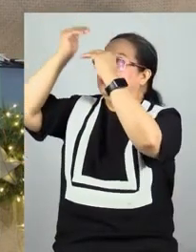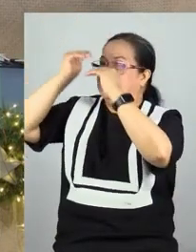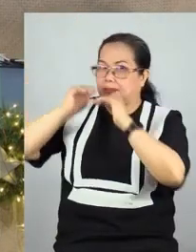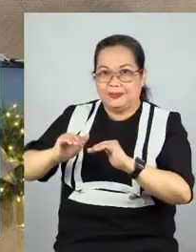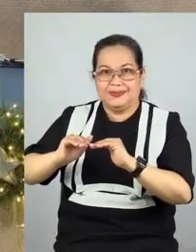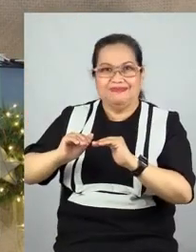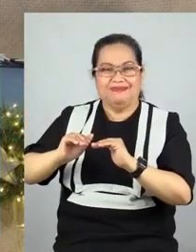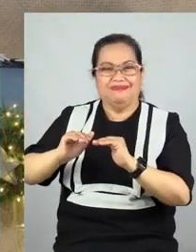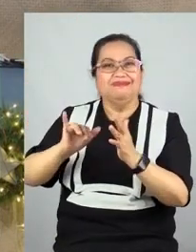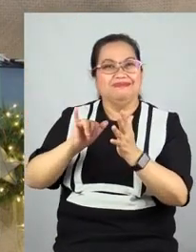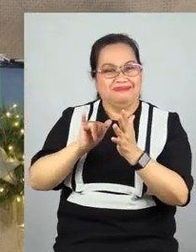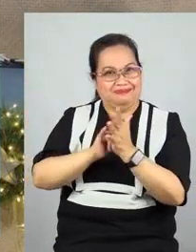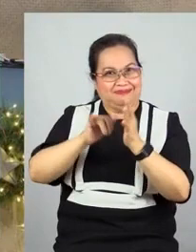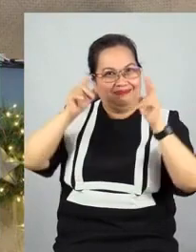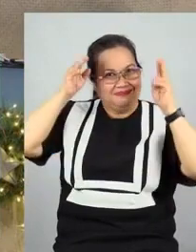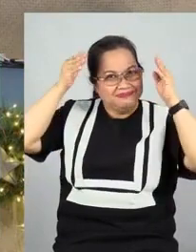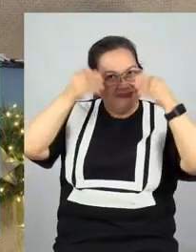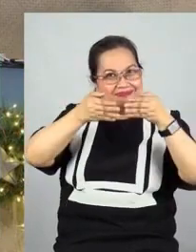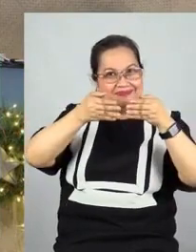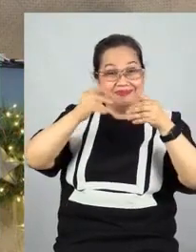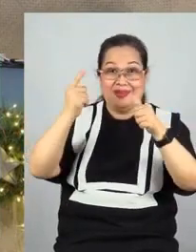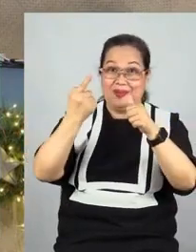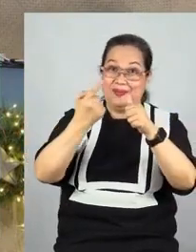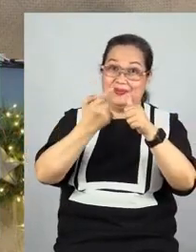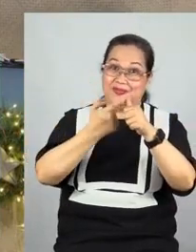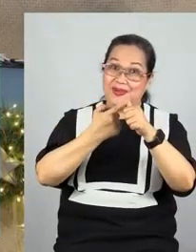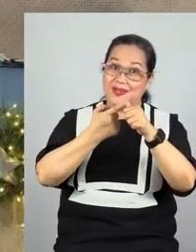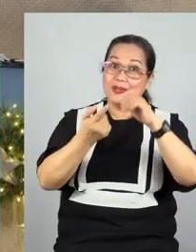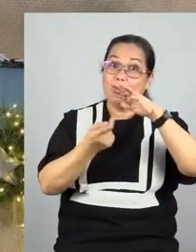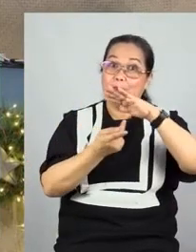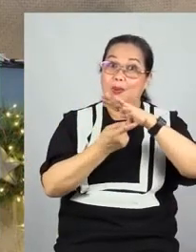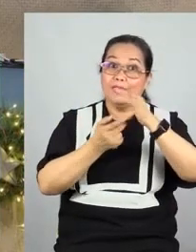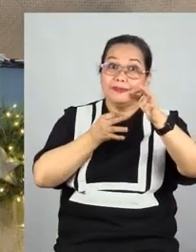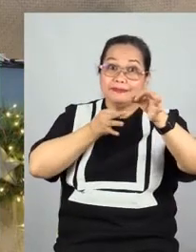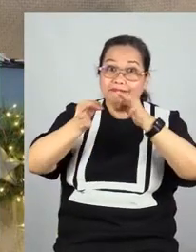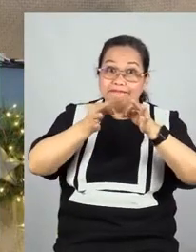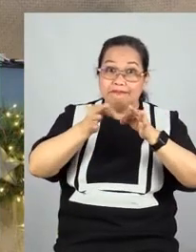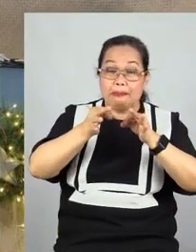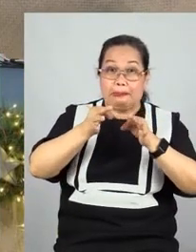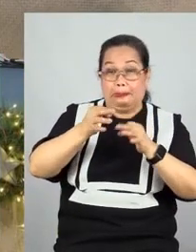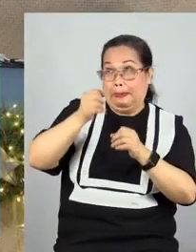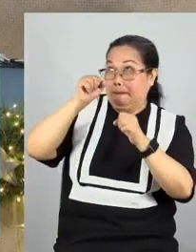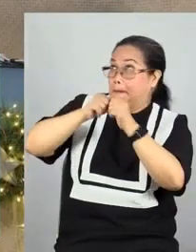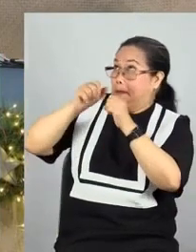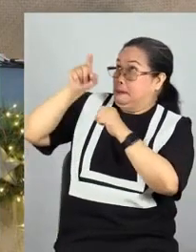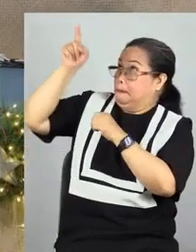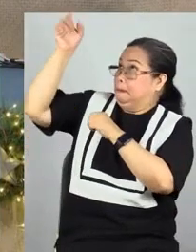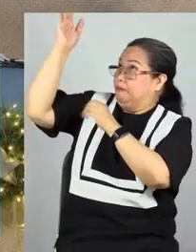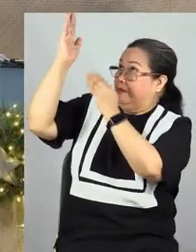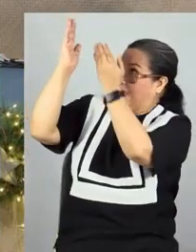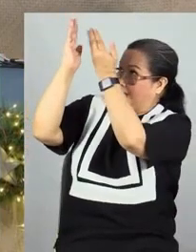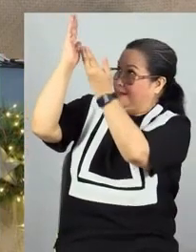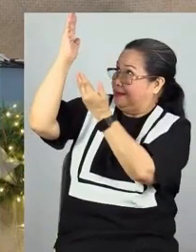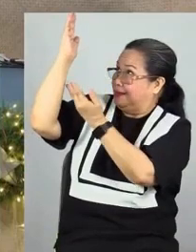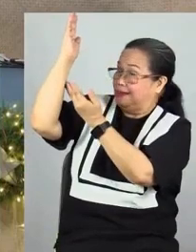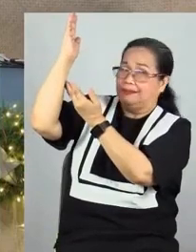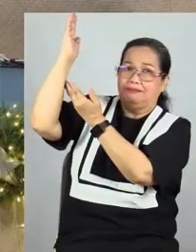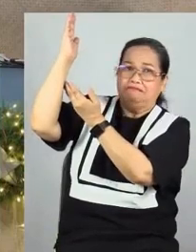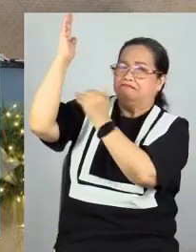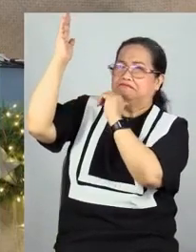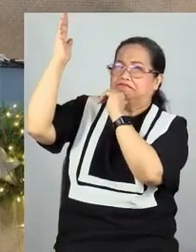dito. So inuna ni Pablo yung though He was in the form of God, doon siya nagmula.